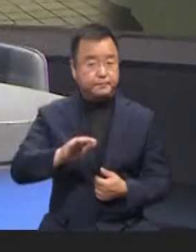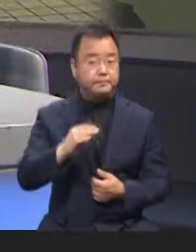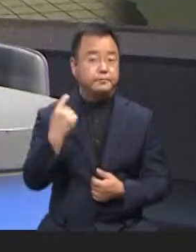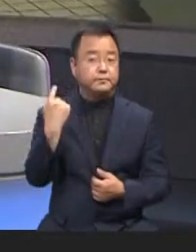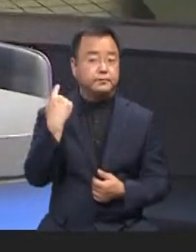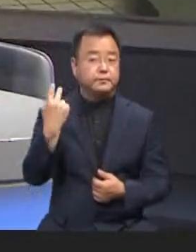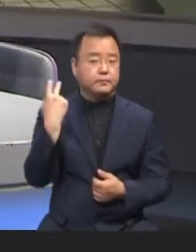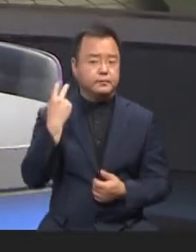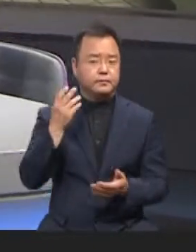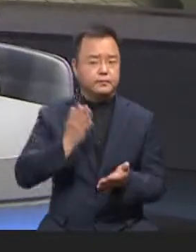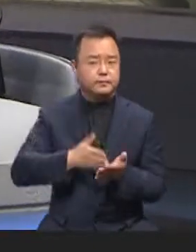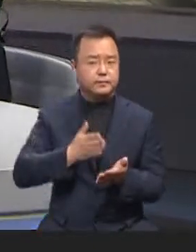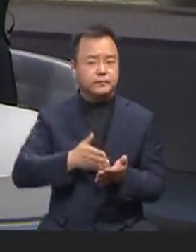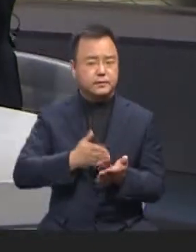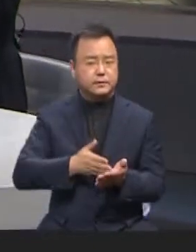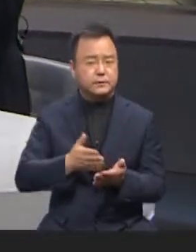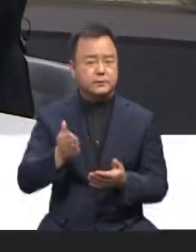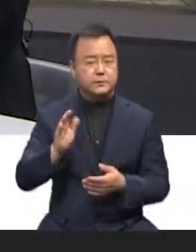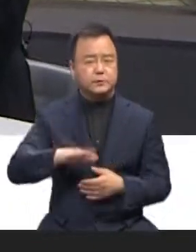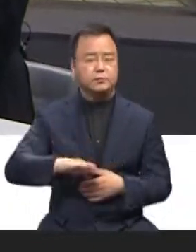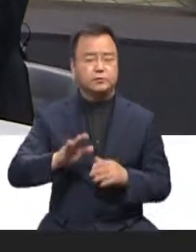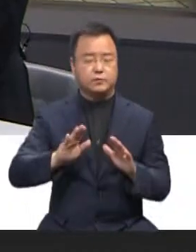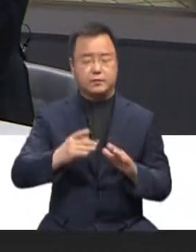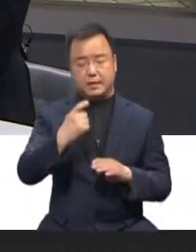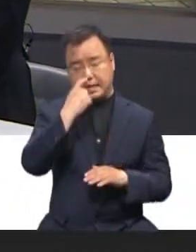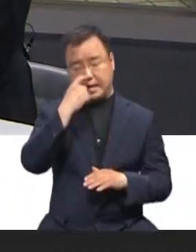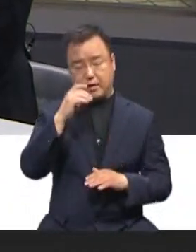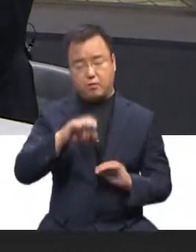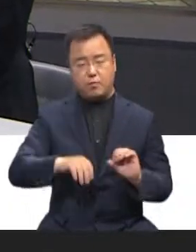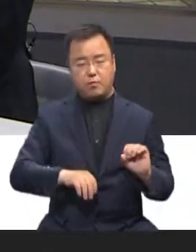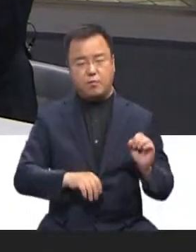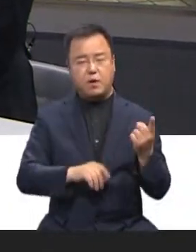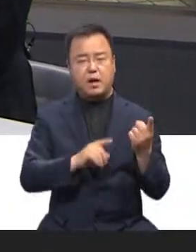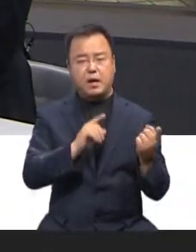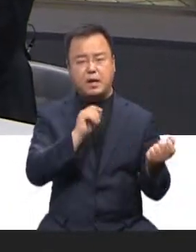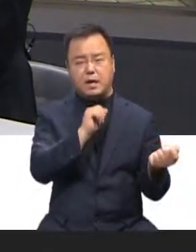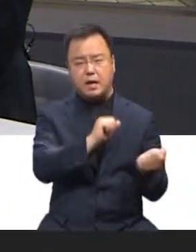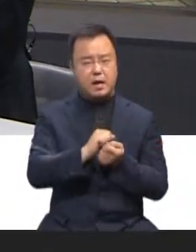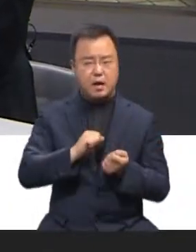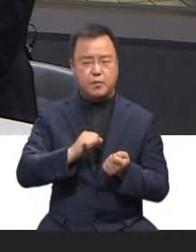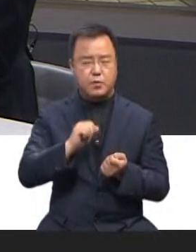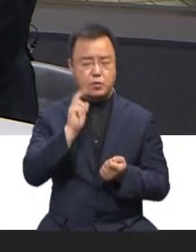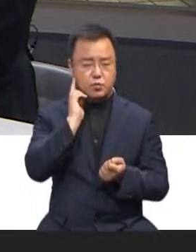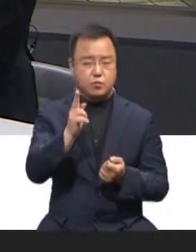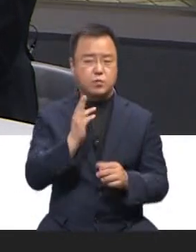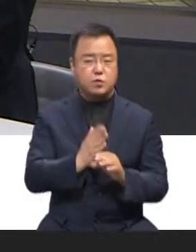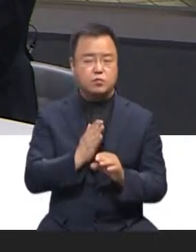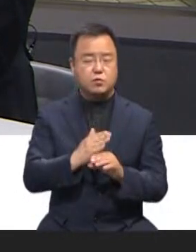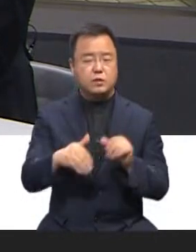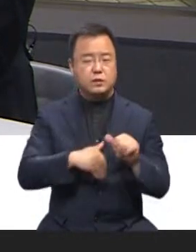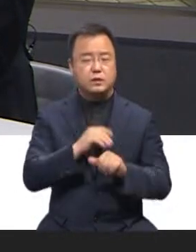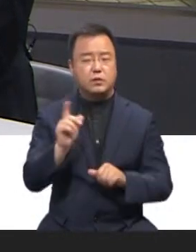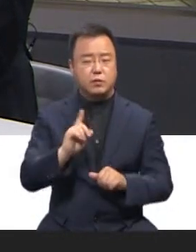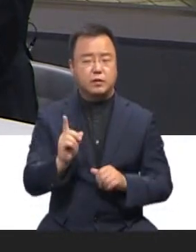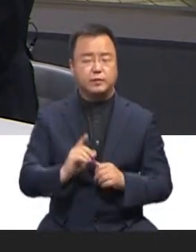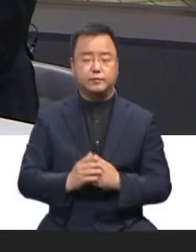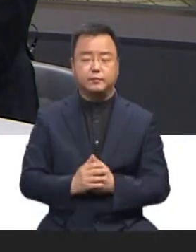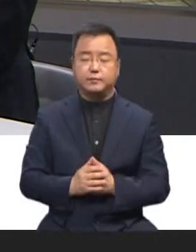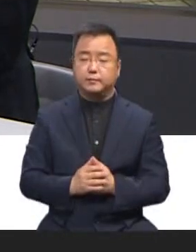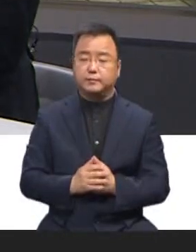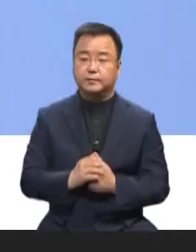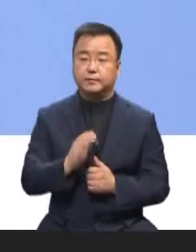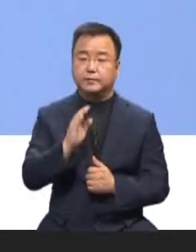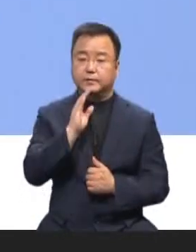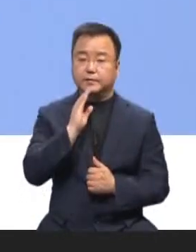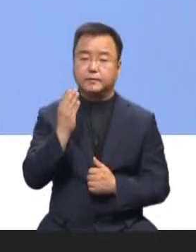계속해서 보도를 해 드리고 있습니다 많이 학원 발 감염 상황이 심상치가 않습니다 실제 상황이 지금 어느 정도로 심각한 겁니까 이